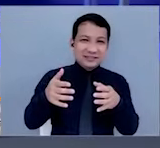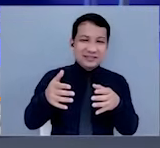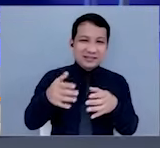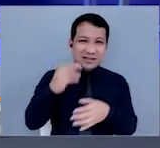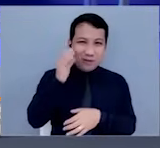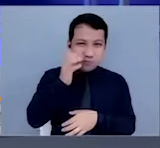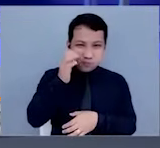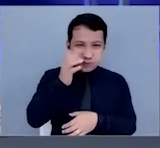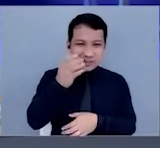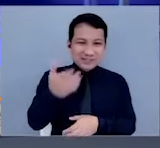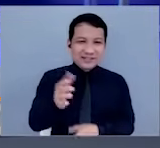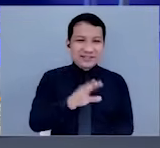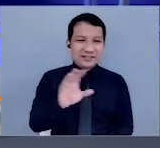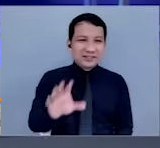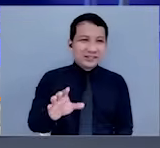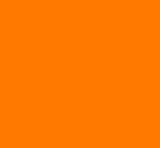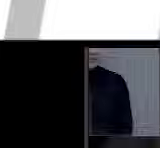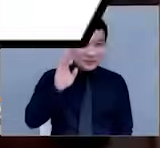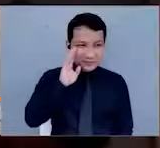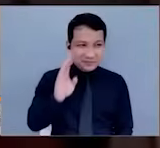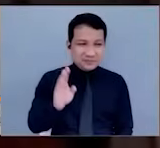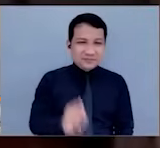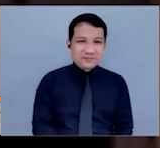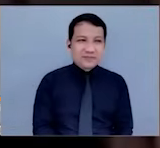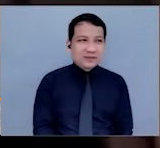frontline ng balitang yan, si Brian Basa.